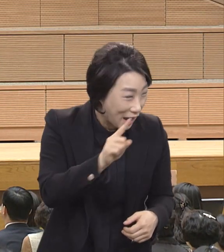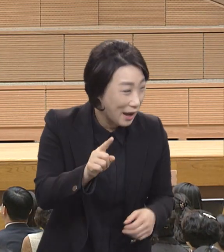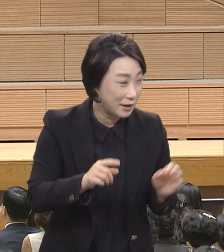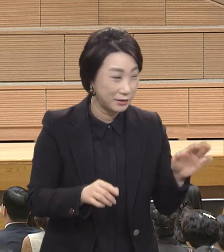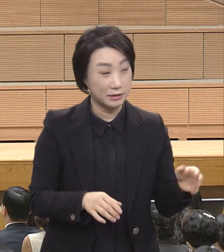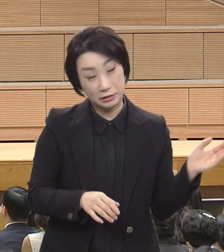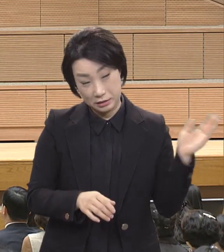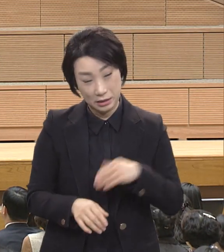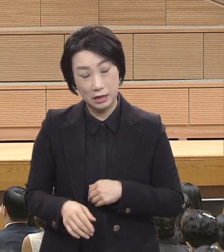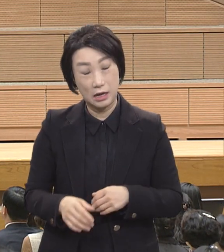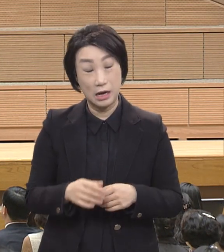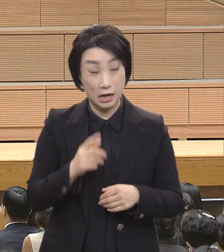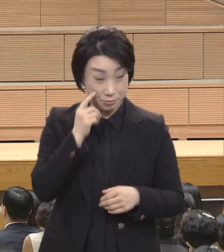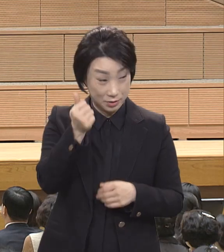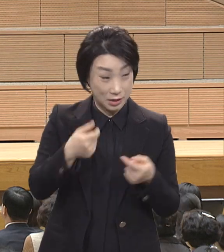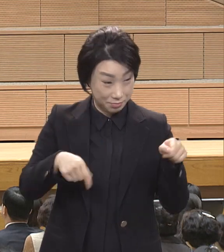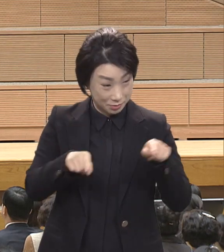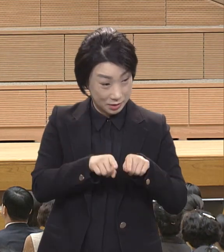아버지하고